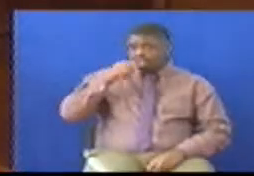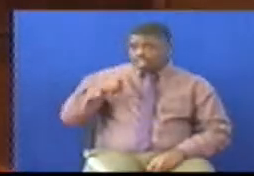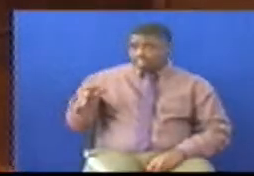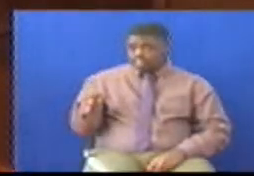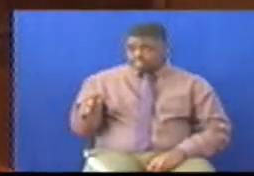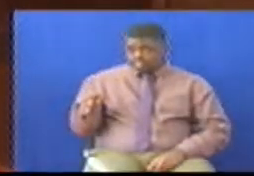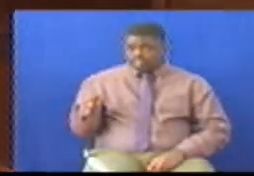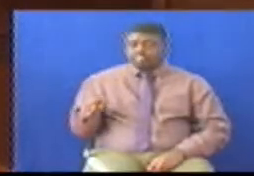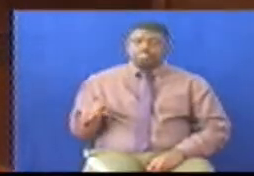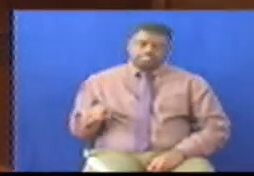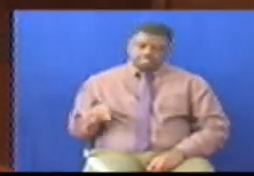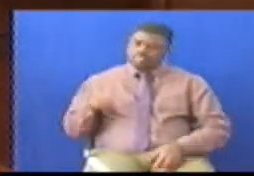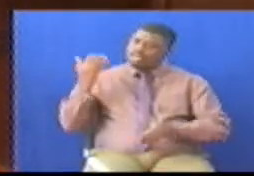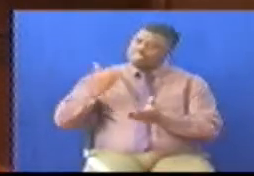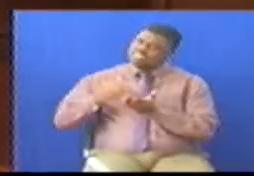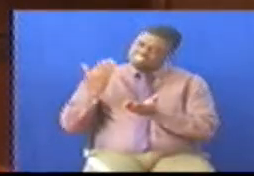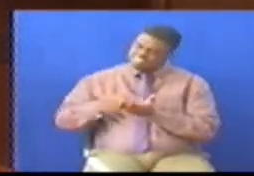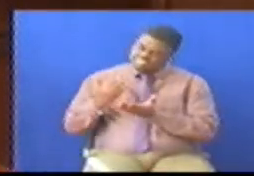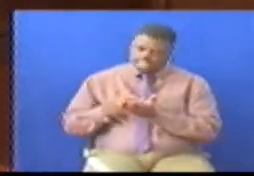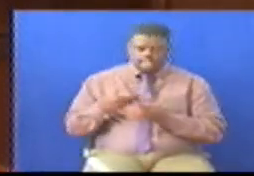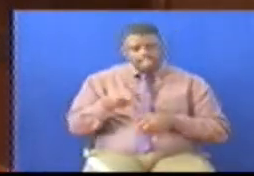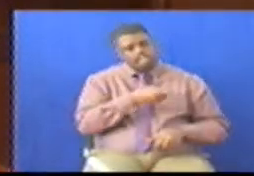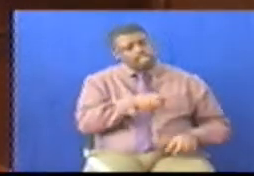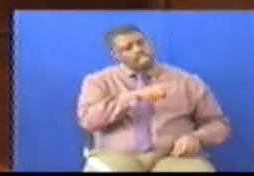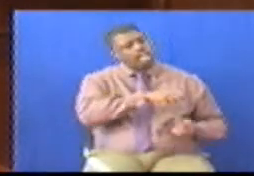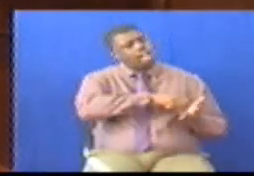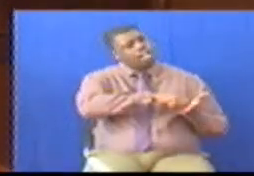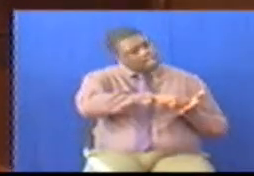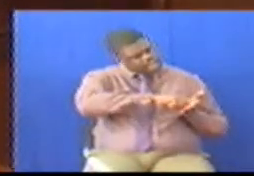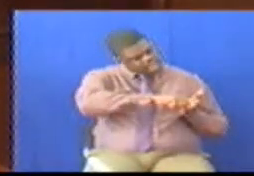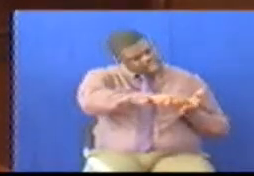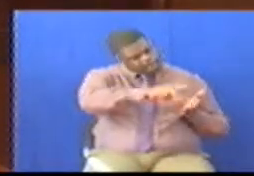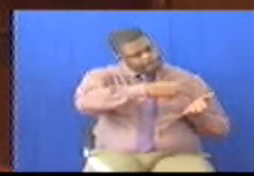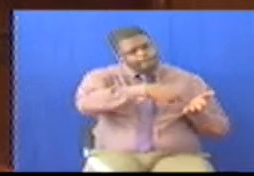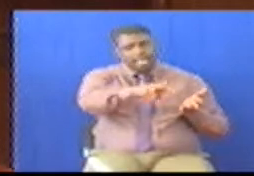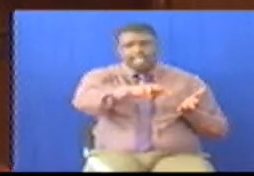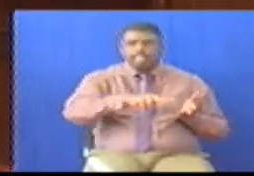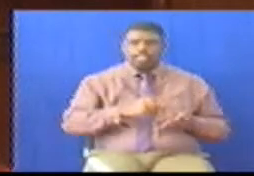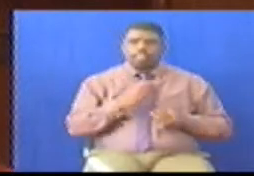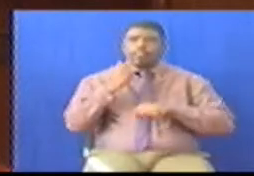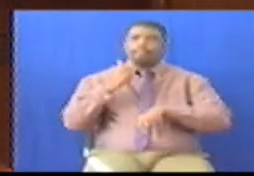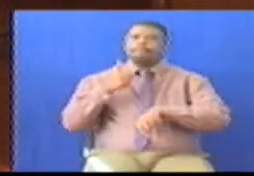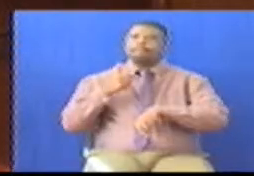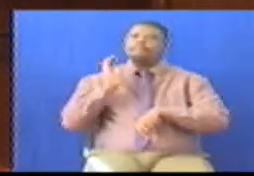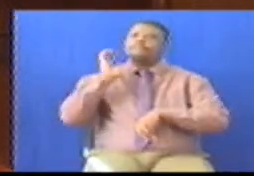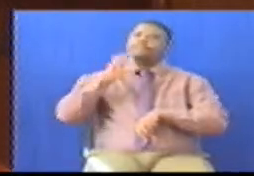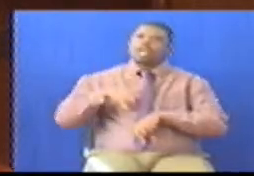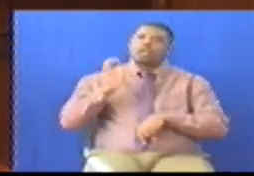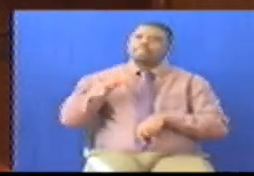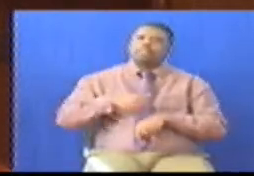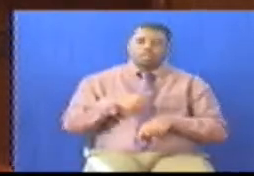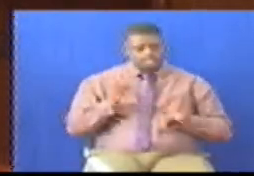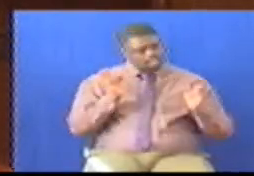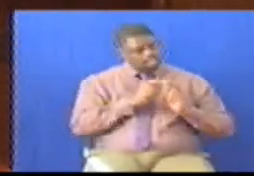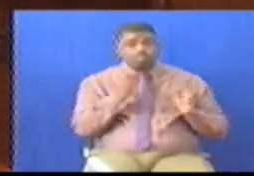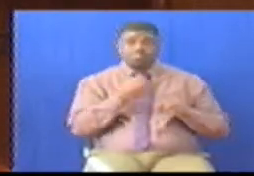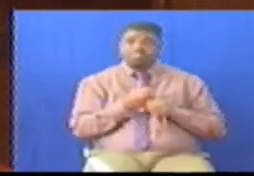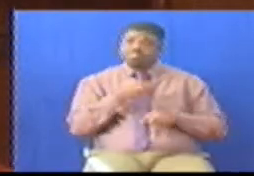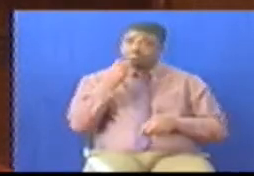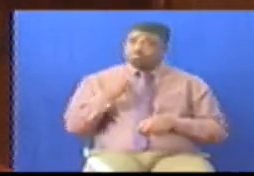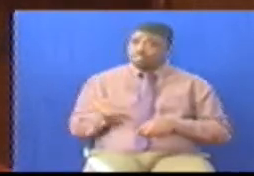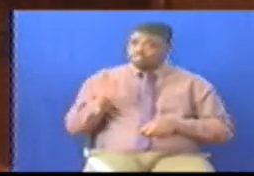kwamba iweze kuhakikisha kwamba madeni haya yanalipwa. Kwa sababu miaka mingi TANESCO ilikuwa inafanya vibaya, lakini hivi